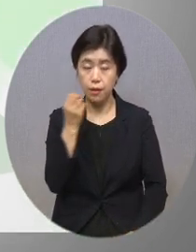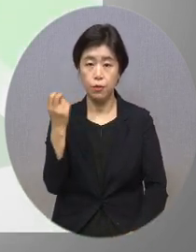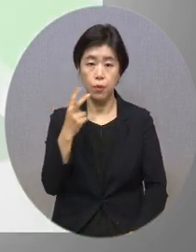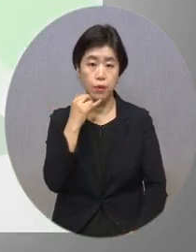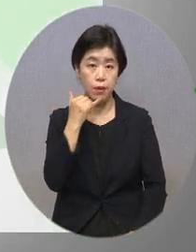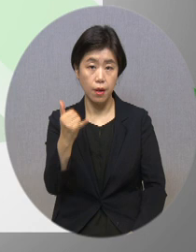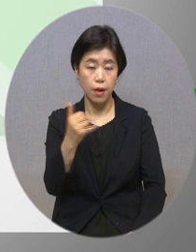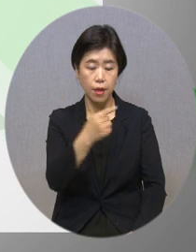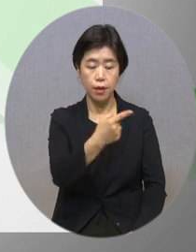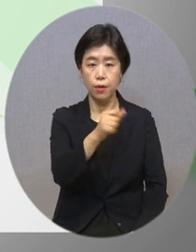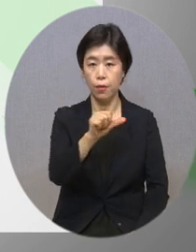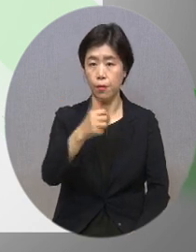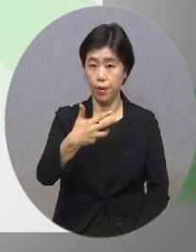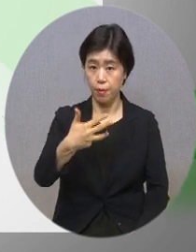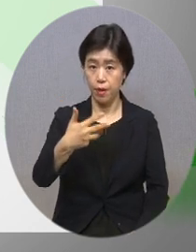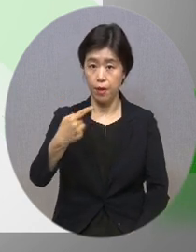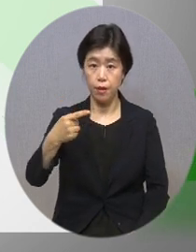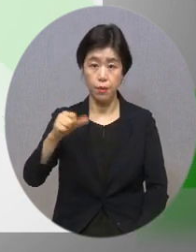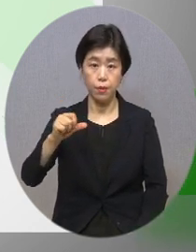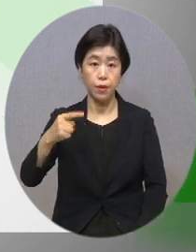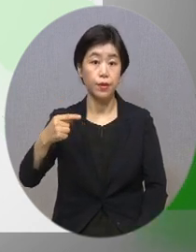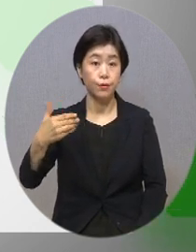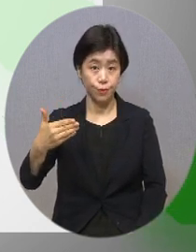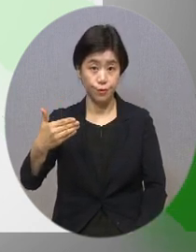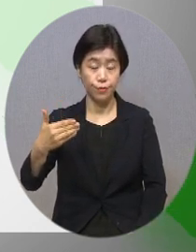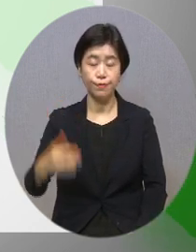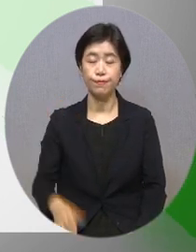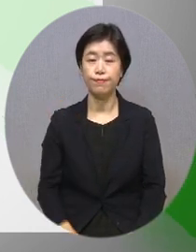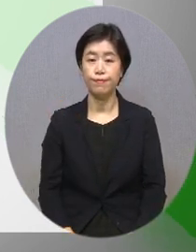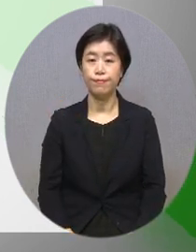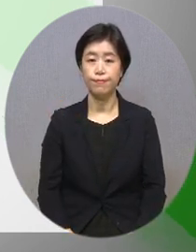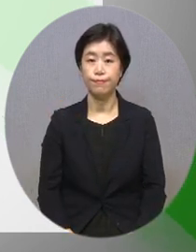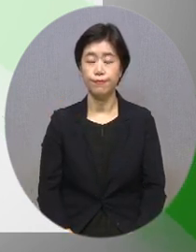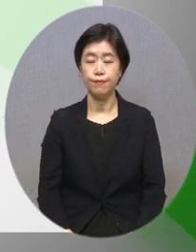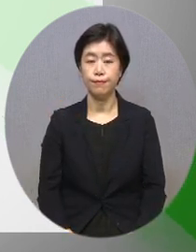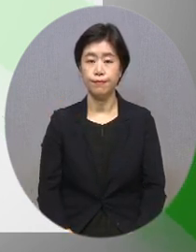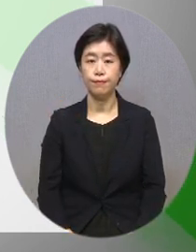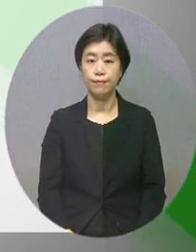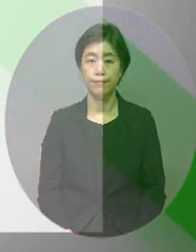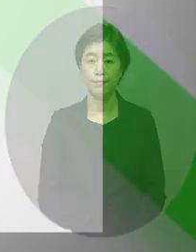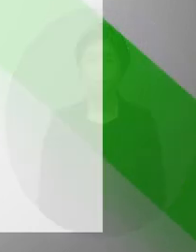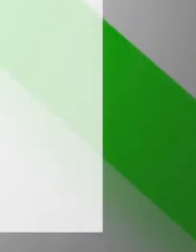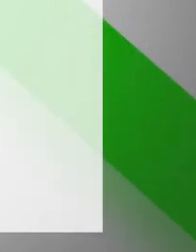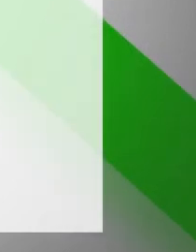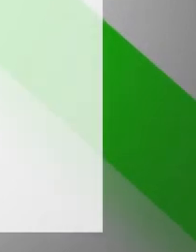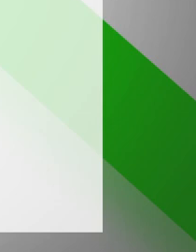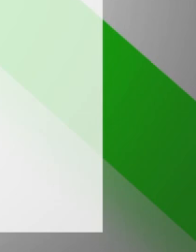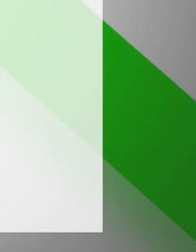국번 없이 1588-1519로 전화해서 각 담당지사에 문의하시기 바랍니다.